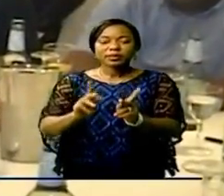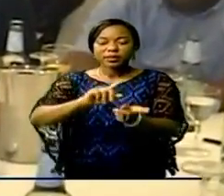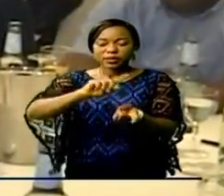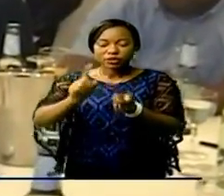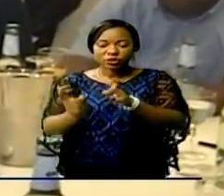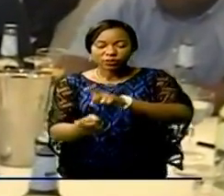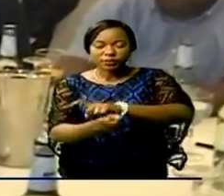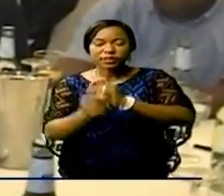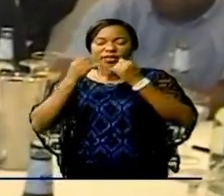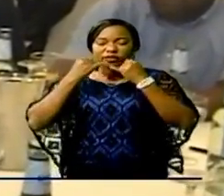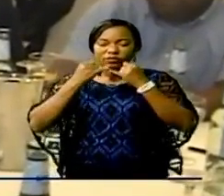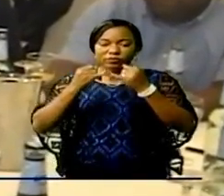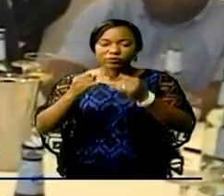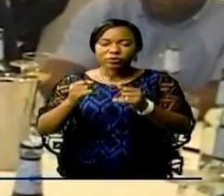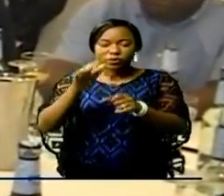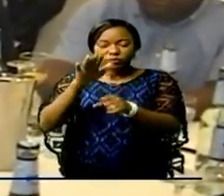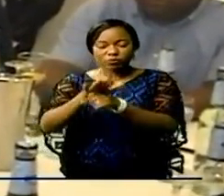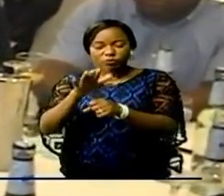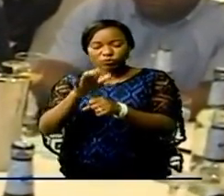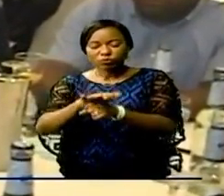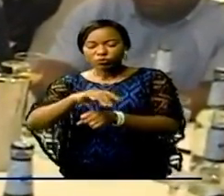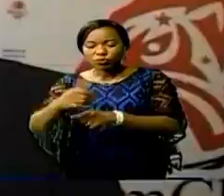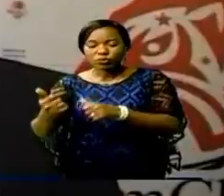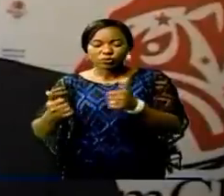transmission de l'information à beaucoup d'autres.